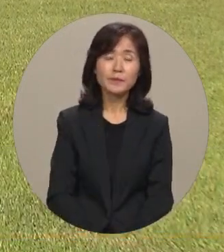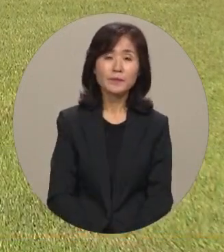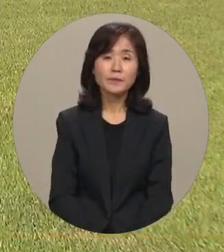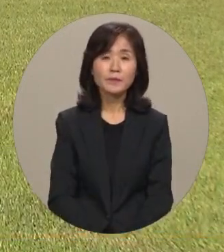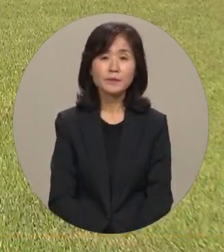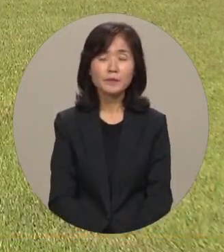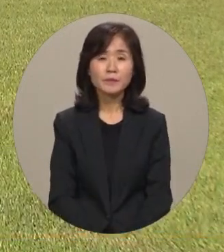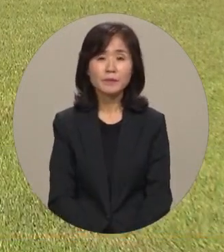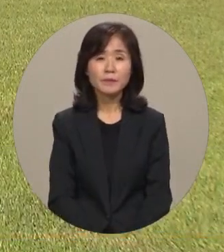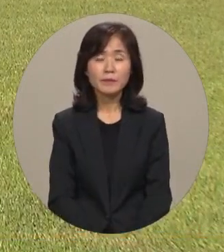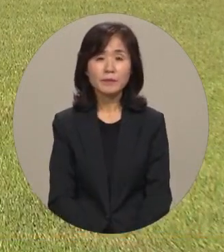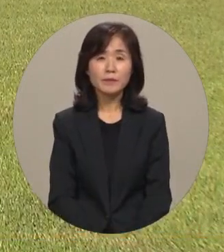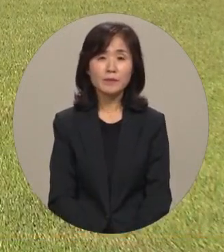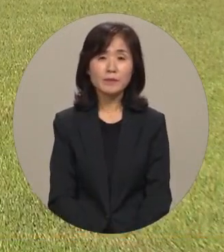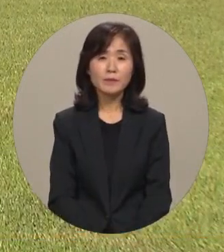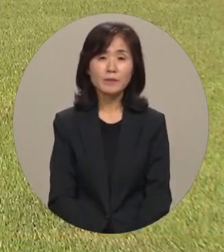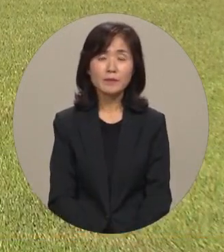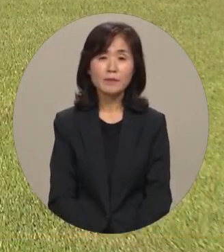서진입니다